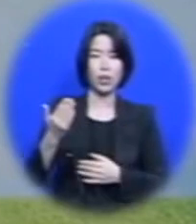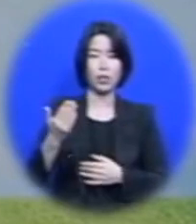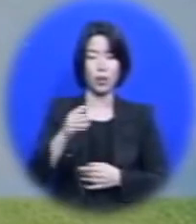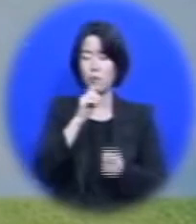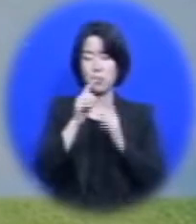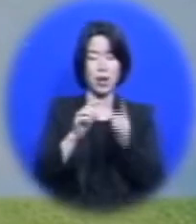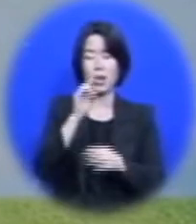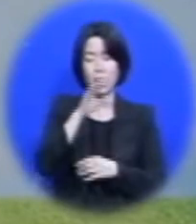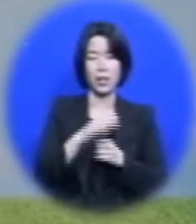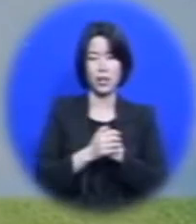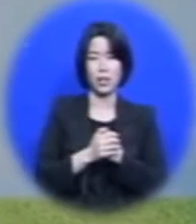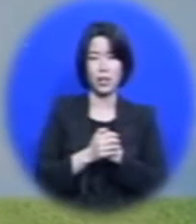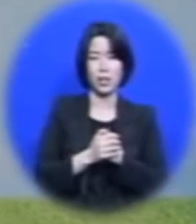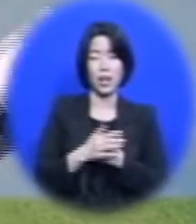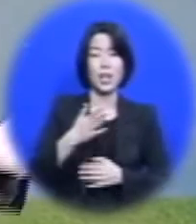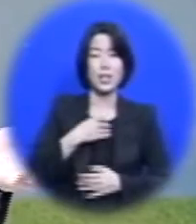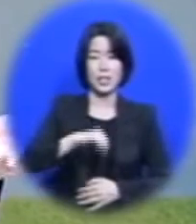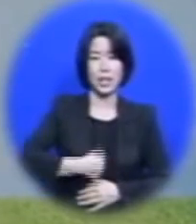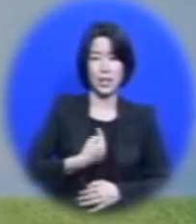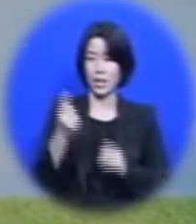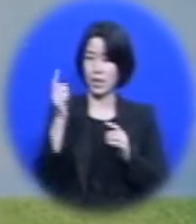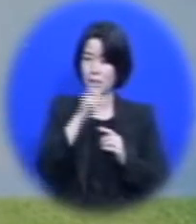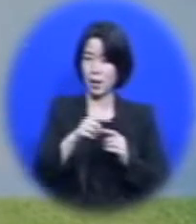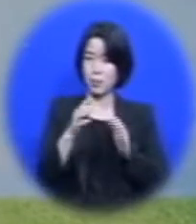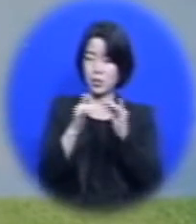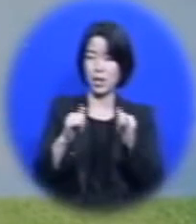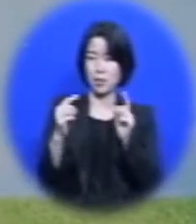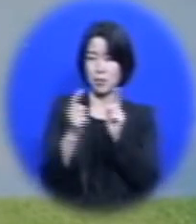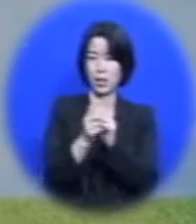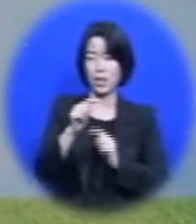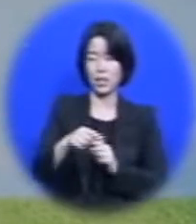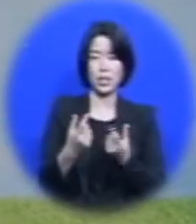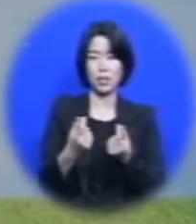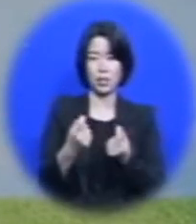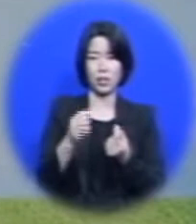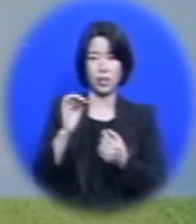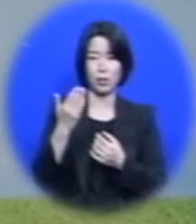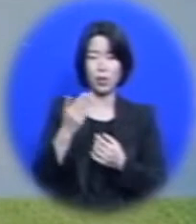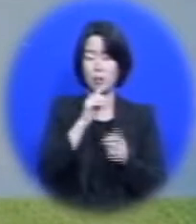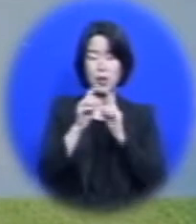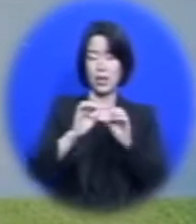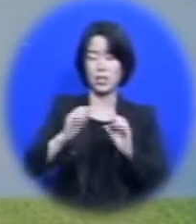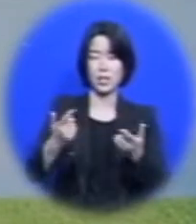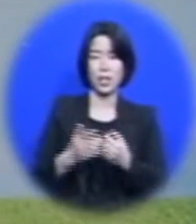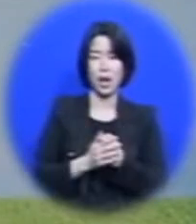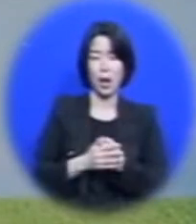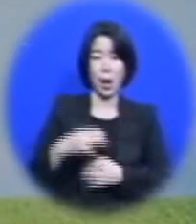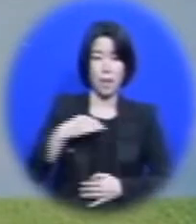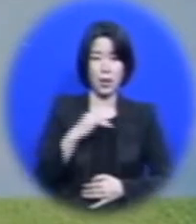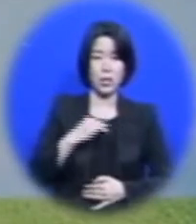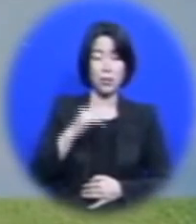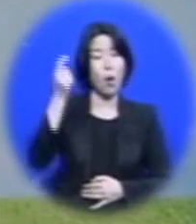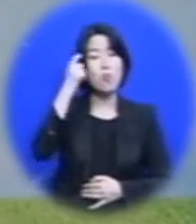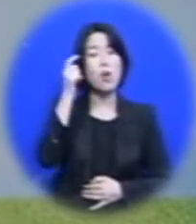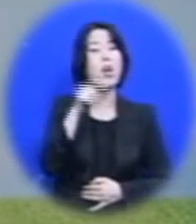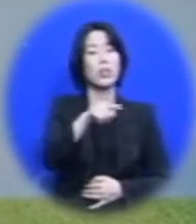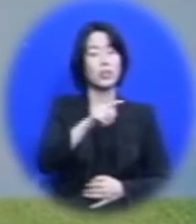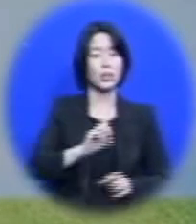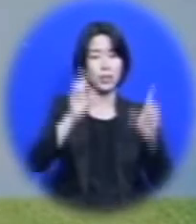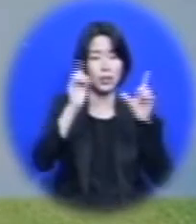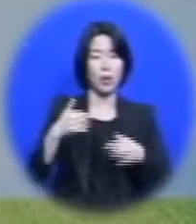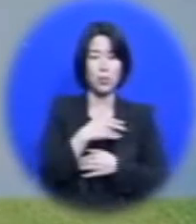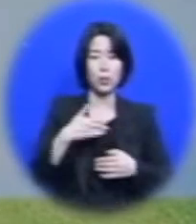합니다. 자기가 나쁜 사람을 만나서 이렇게 되었다고도 말 안 합니다. 바세바가 그날 하필이면 그날 거기서 목욕을 했기